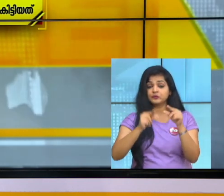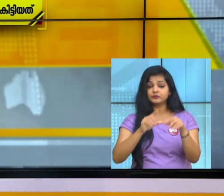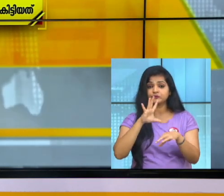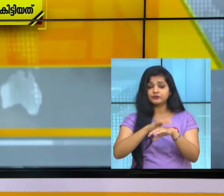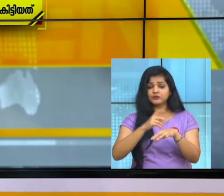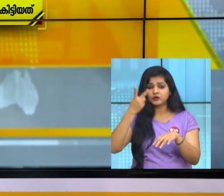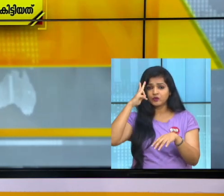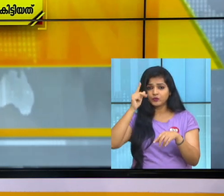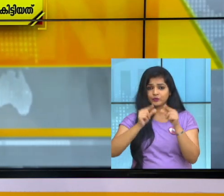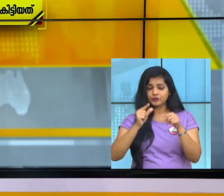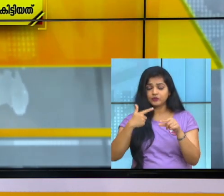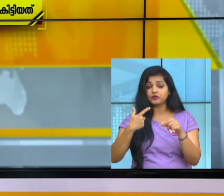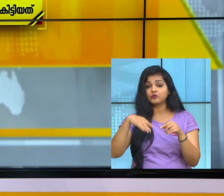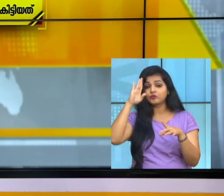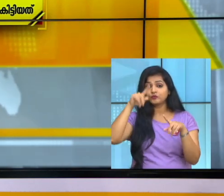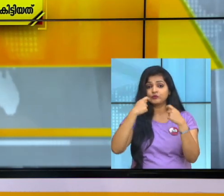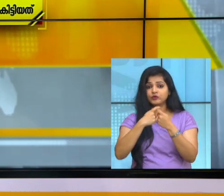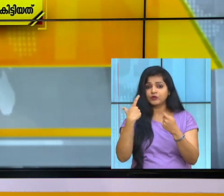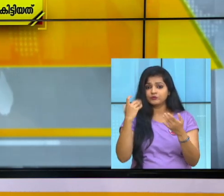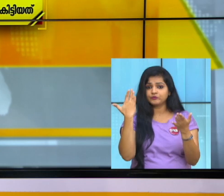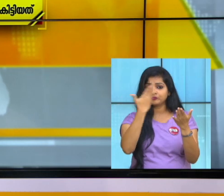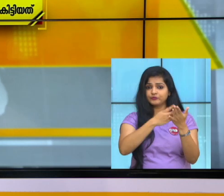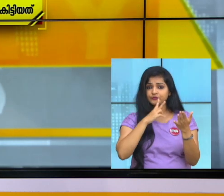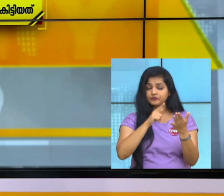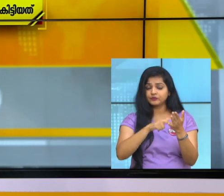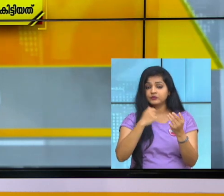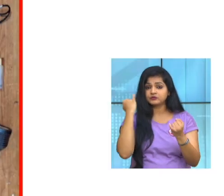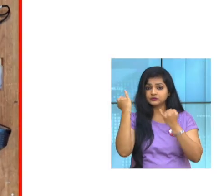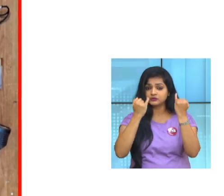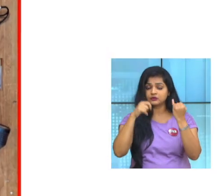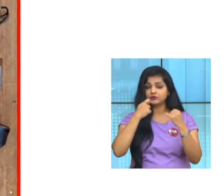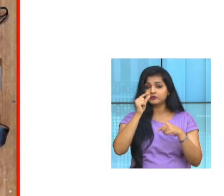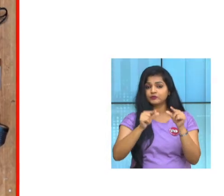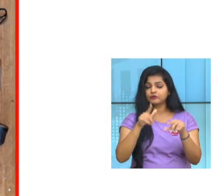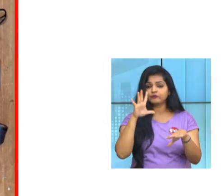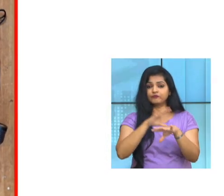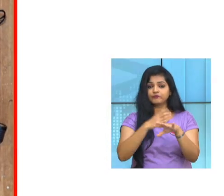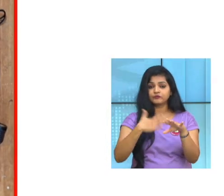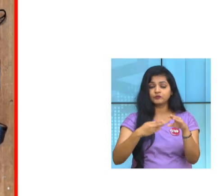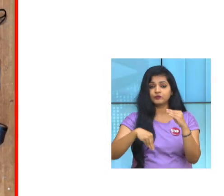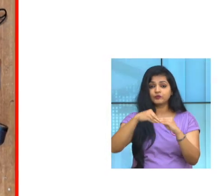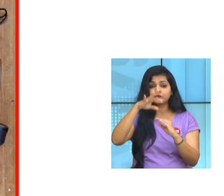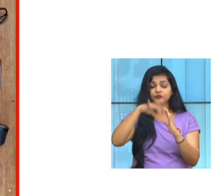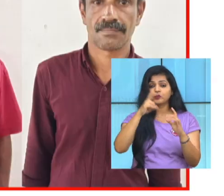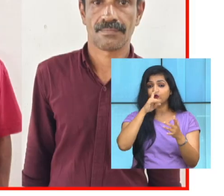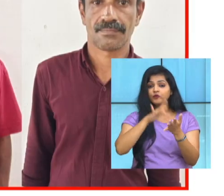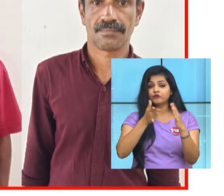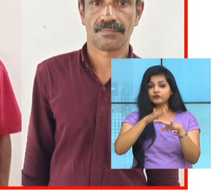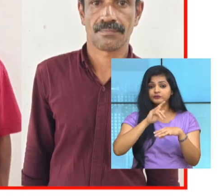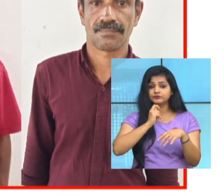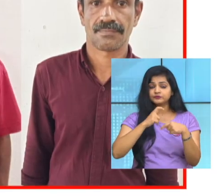നാട്ടുകാർ പോലീസിൽ വിവരമറിയിക്കുകയായിരുന്നു. തുടർന്ന് നടത്തിയ പരിശോധനയിലാണ് ഇവർ പിടിയിൽ. അഭിജിത്ത് മുഴക്കുന്ന് ചേരുന്നുണ്ട് വിവരങ്ങളുമായി കോഴിക്കോട്ട് നിന്ന്.